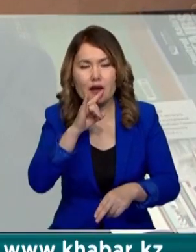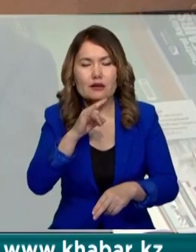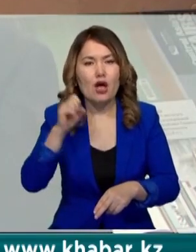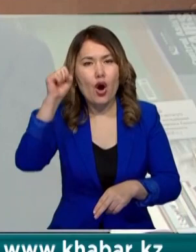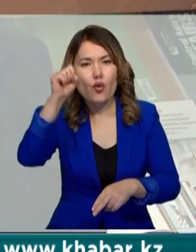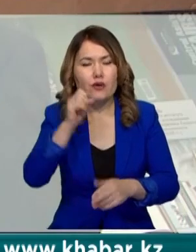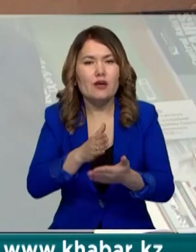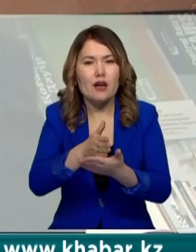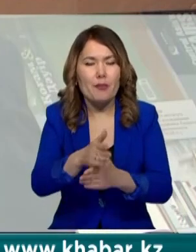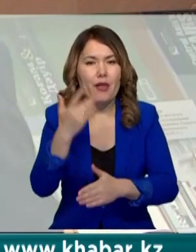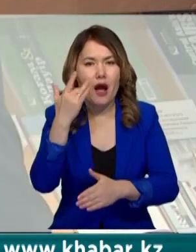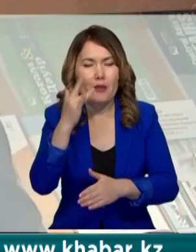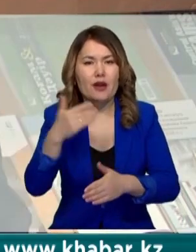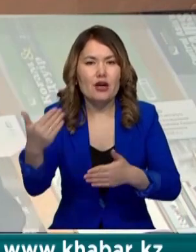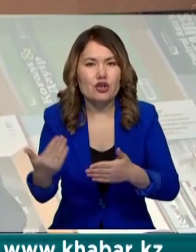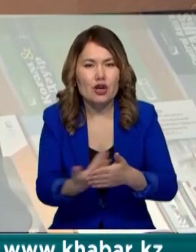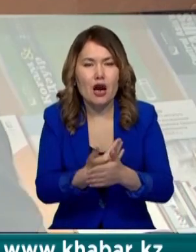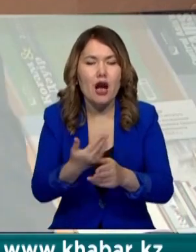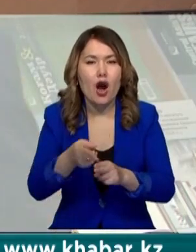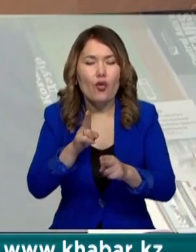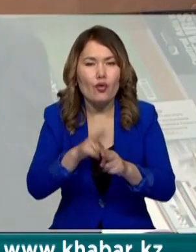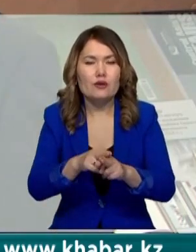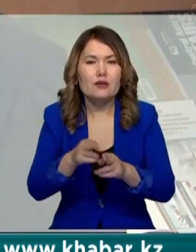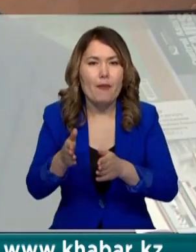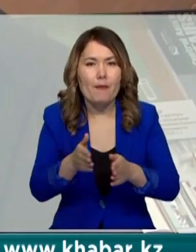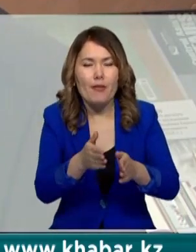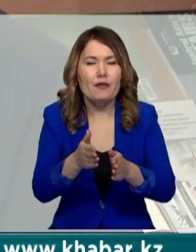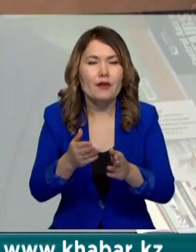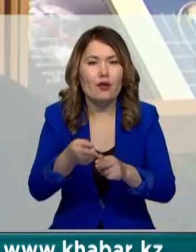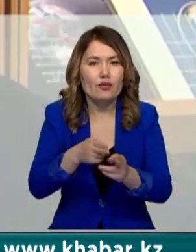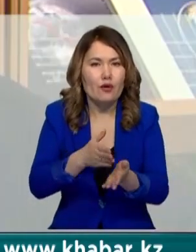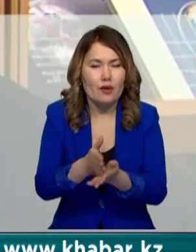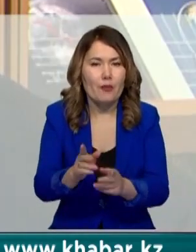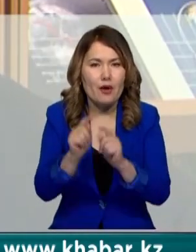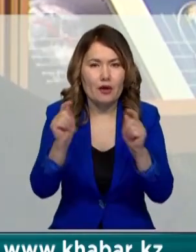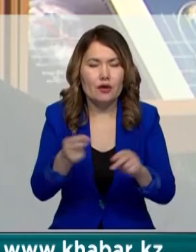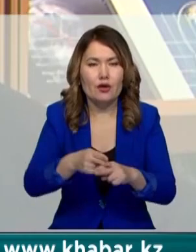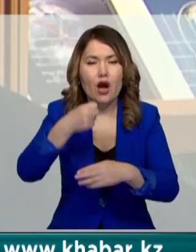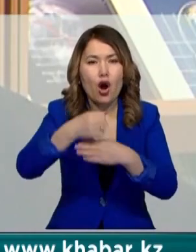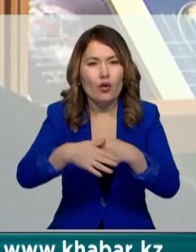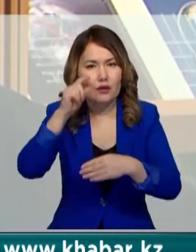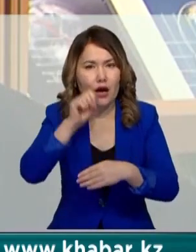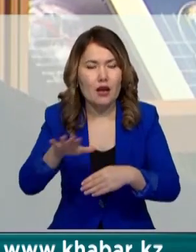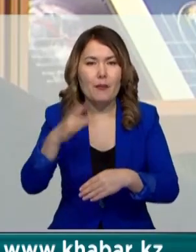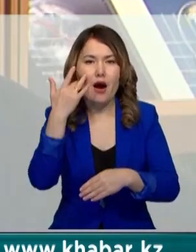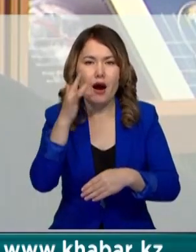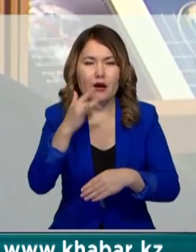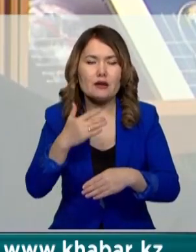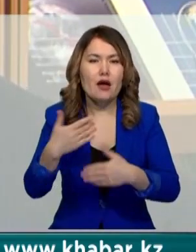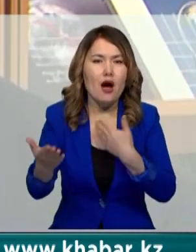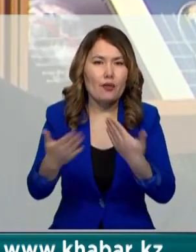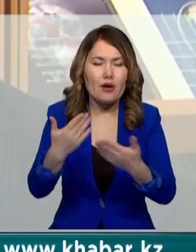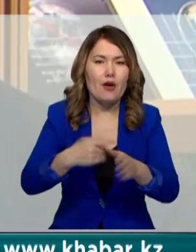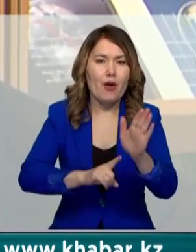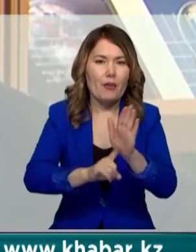Өзбекстанға сапары бұл американдықтардың жаңа жібек жолы бағдарламасын қайтадан жаңартып жатқанын көрсетеді. Бұл Орталық Азия елдері мен ақш арасындағы